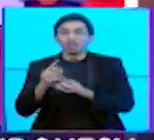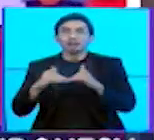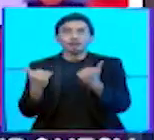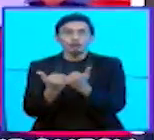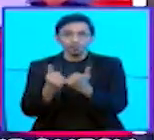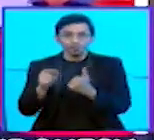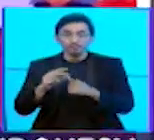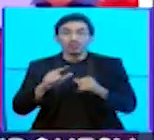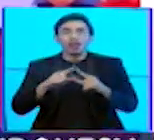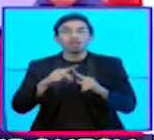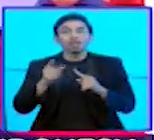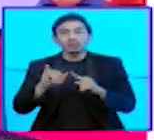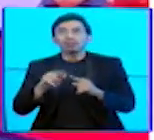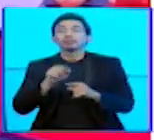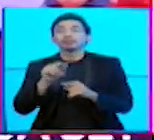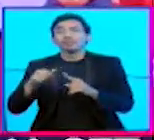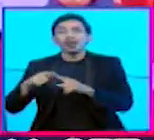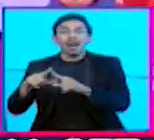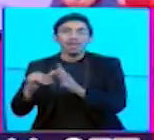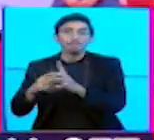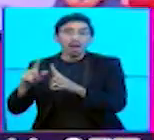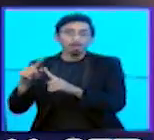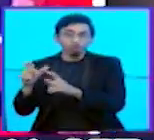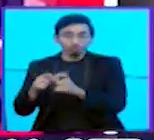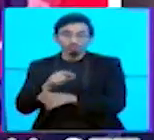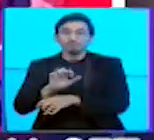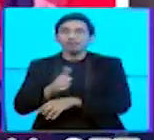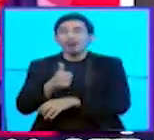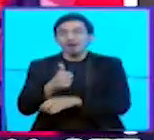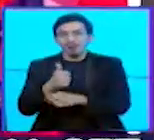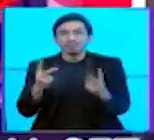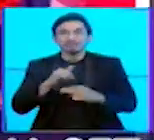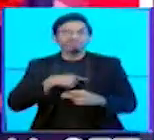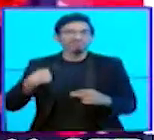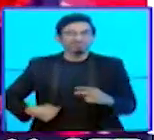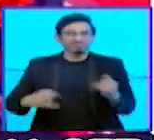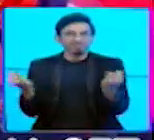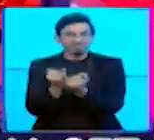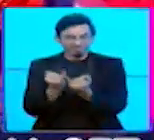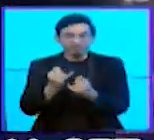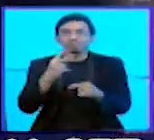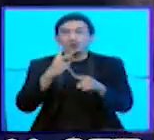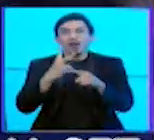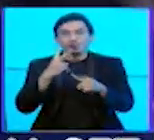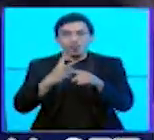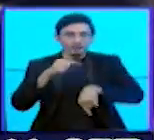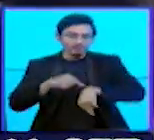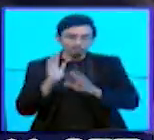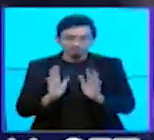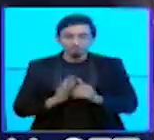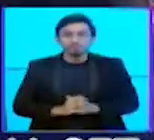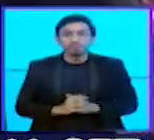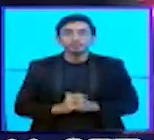Halimatus menang atas pasangan Tiongkok Cheng Hengfang dan Ma Hui Hui di dua set langsung